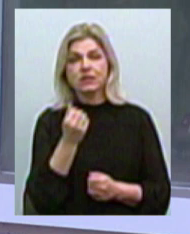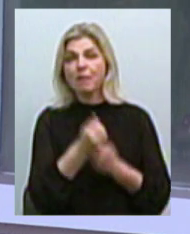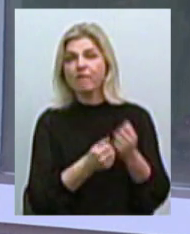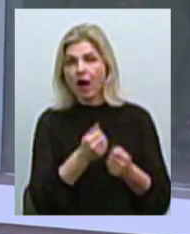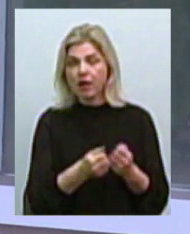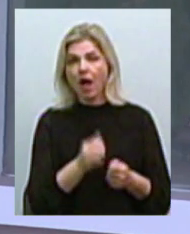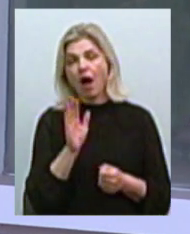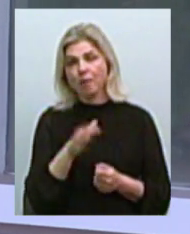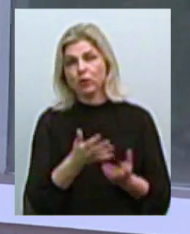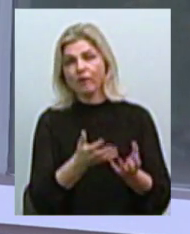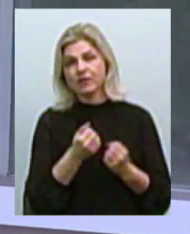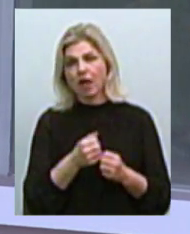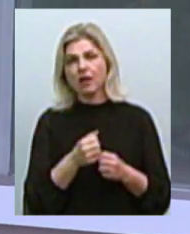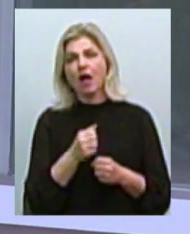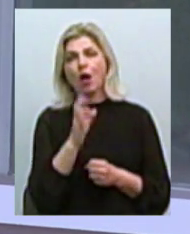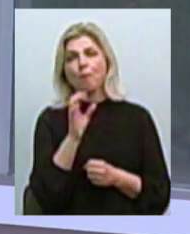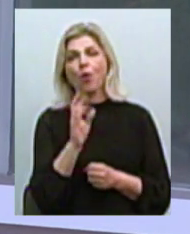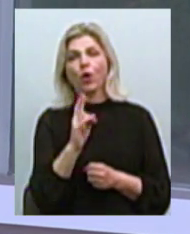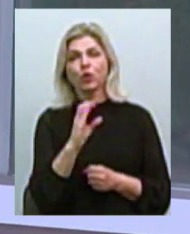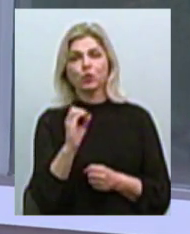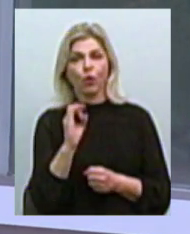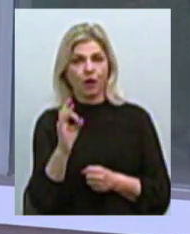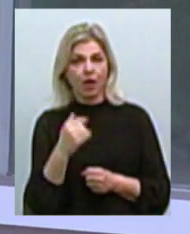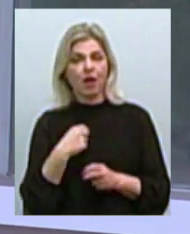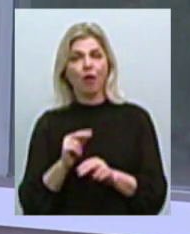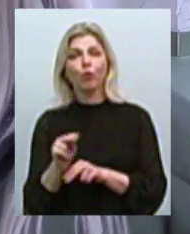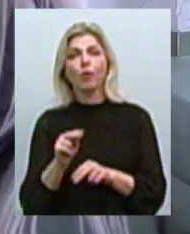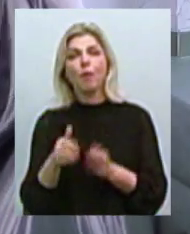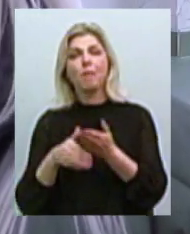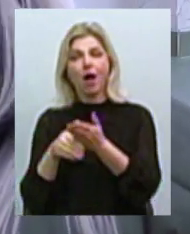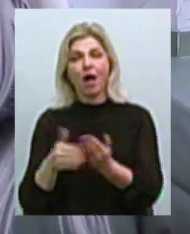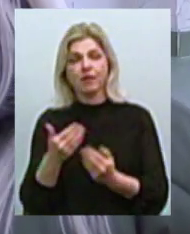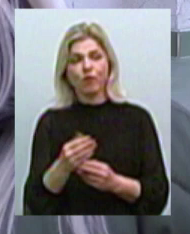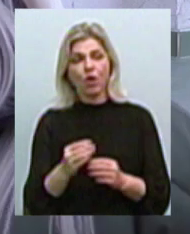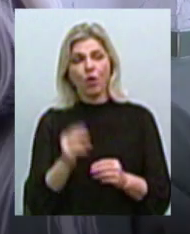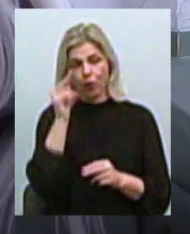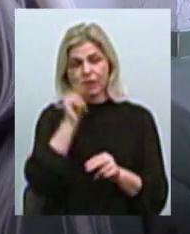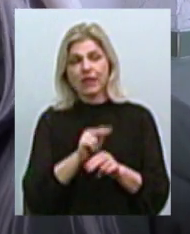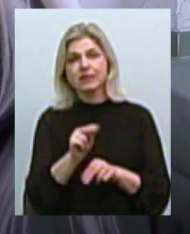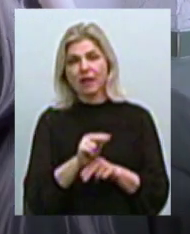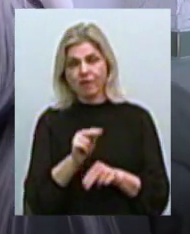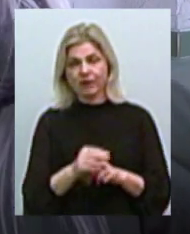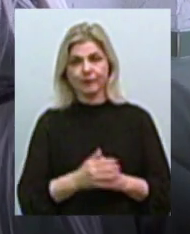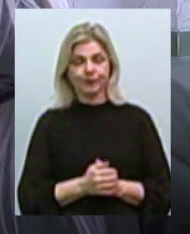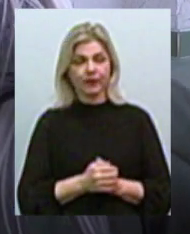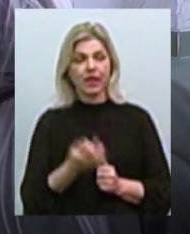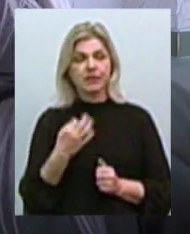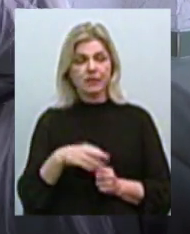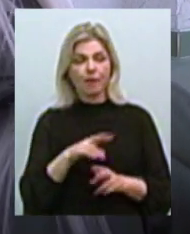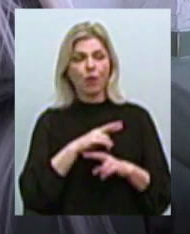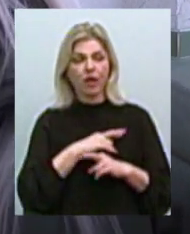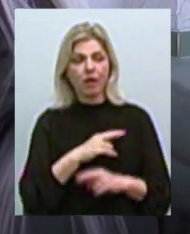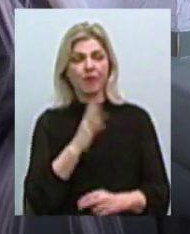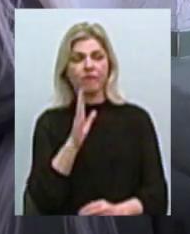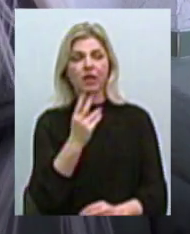взяв боксера. Я допомагав його дресирувати цю собаку. От він погиб 22. Ось він загинув у 22, а на